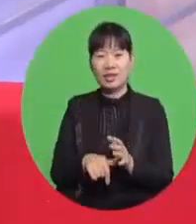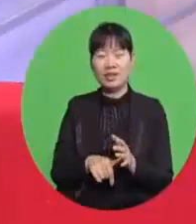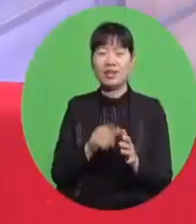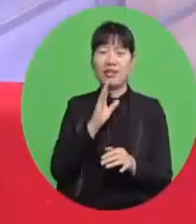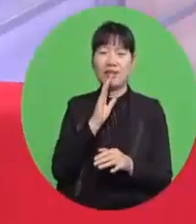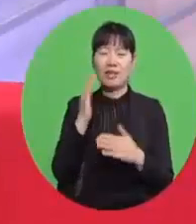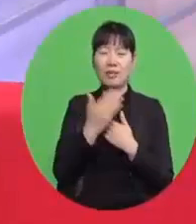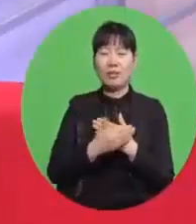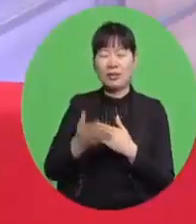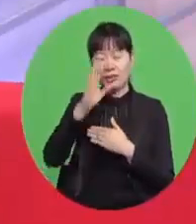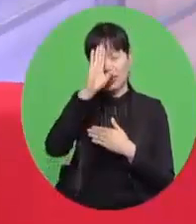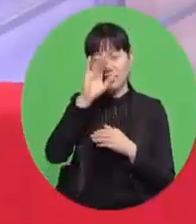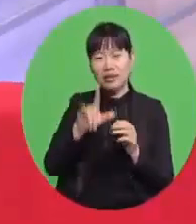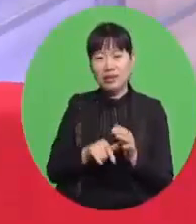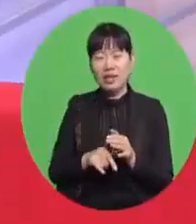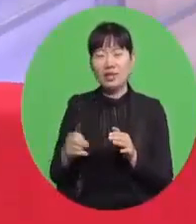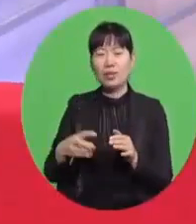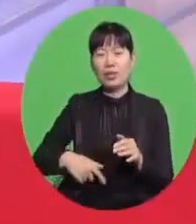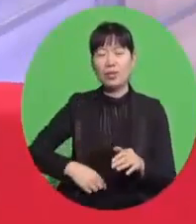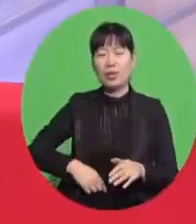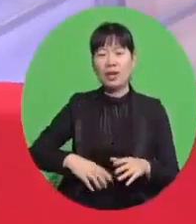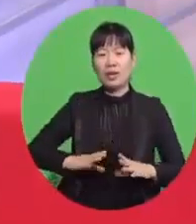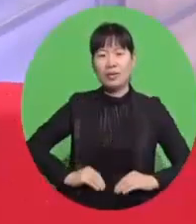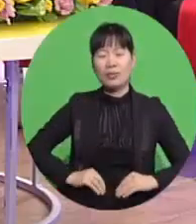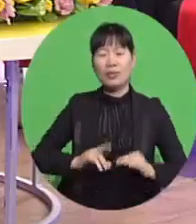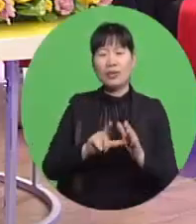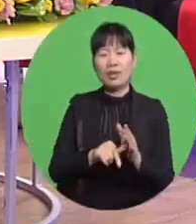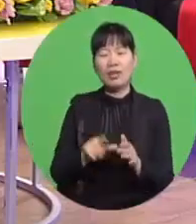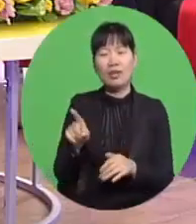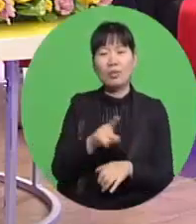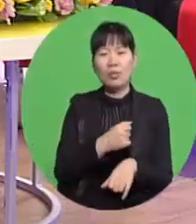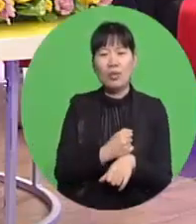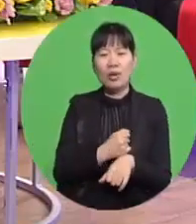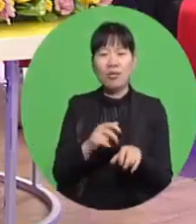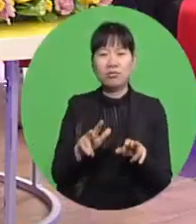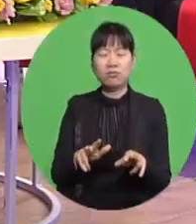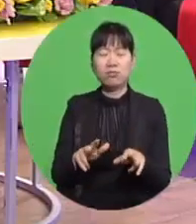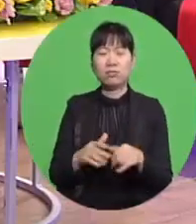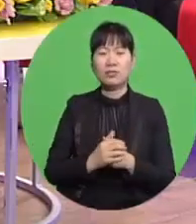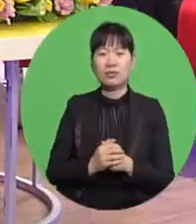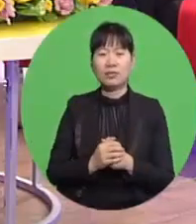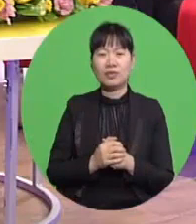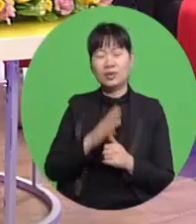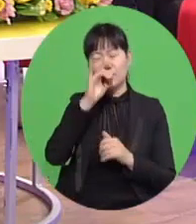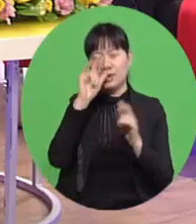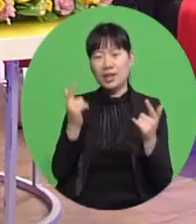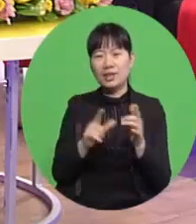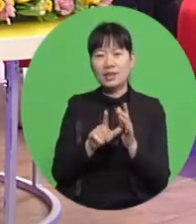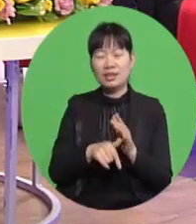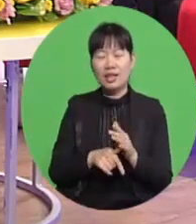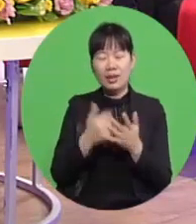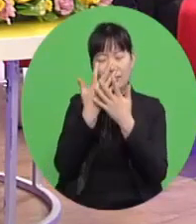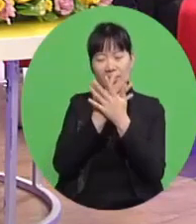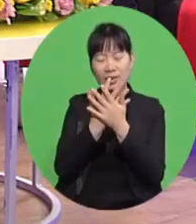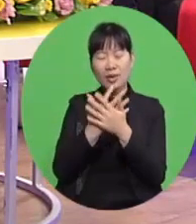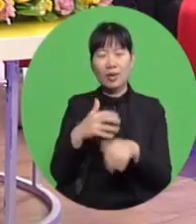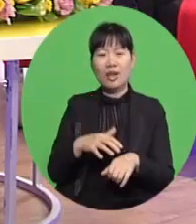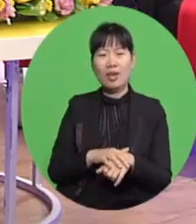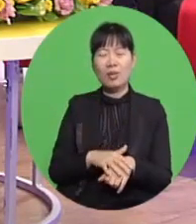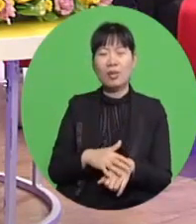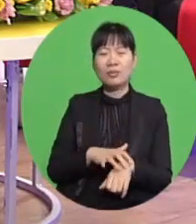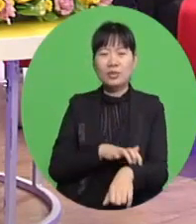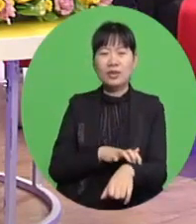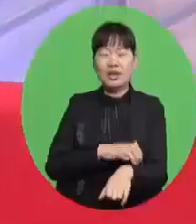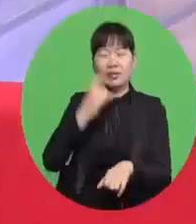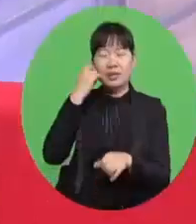맞아요. 몸이 아플 때 아니면 좀 배가 고플 때 뭔가 이렇게 여기가 좀 이렇게 좀 안 좋을 때, 그러니까 막연한 불쾌감이 느낄